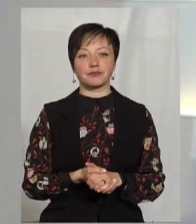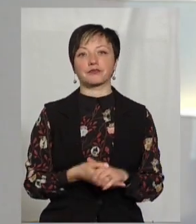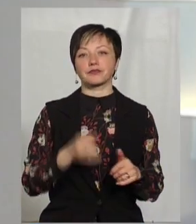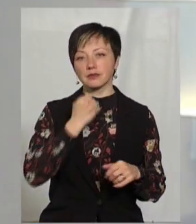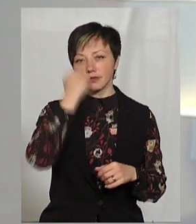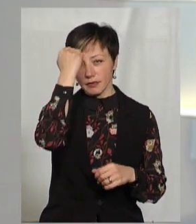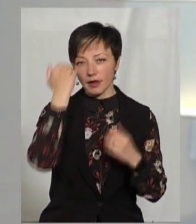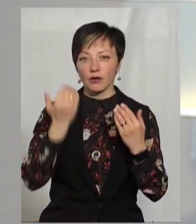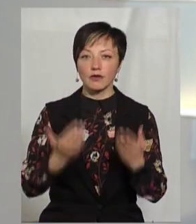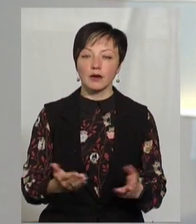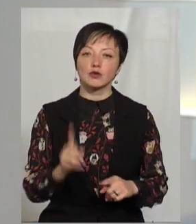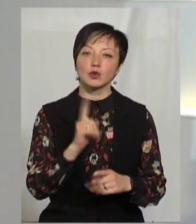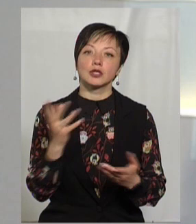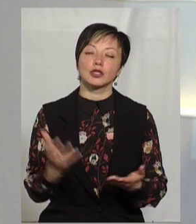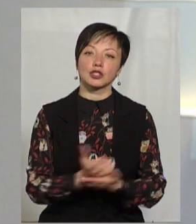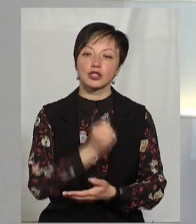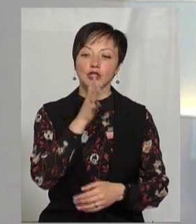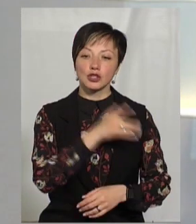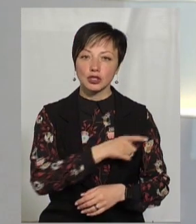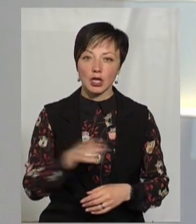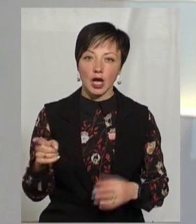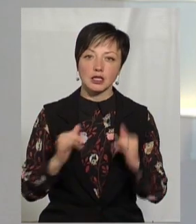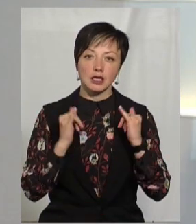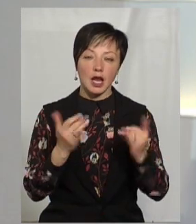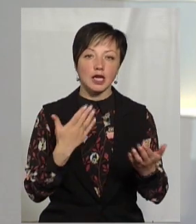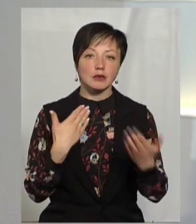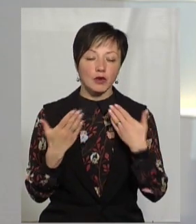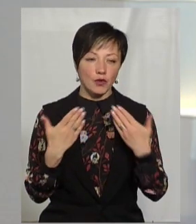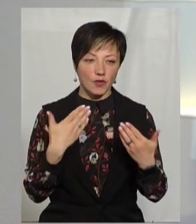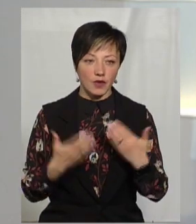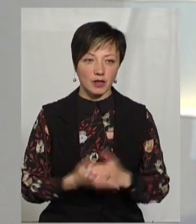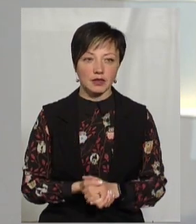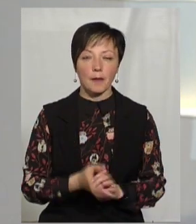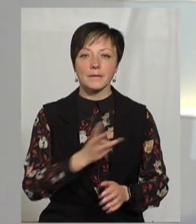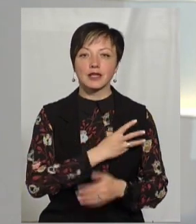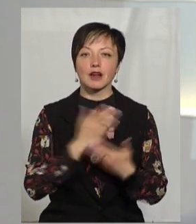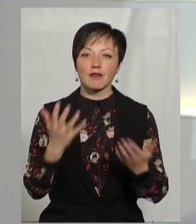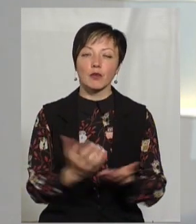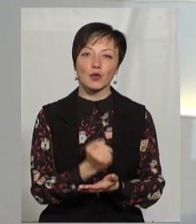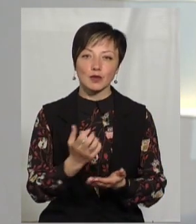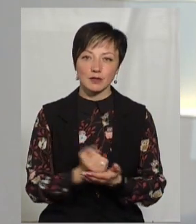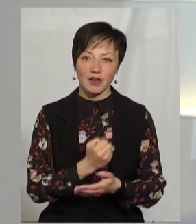Дякую вам, пані Яно, за те, що знайшли час для спілкування. Бажаємо вам